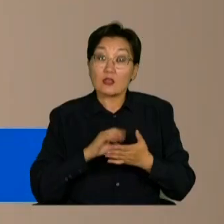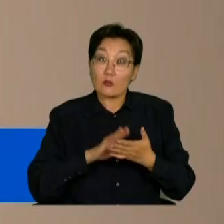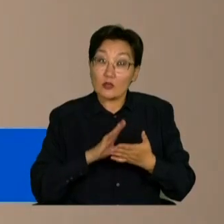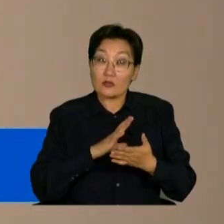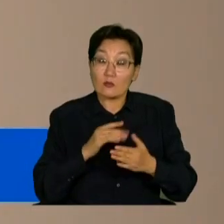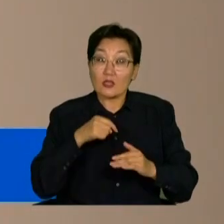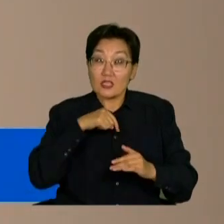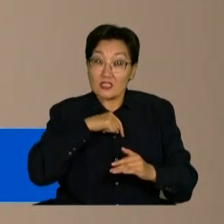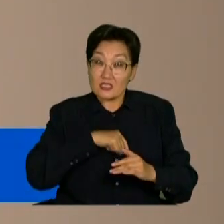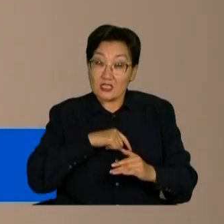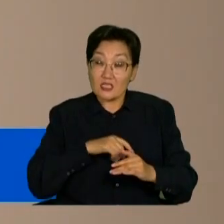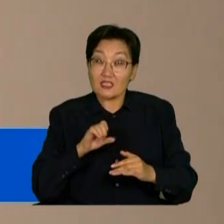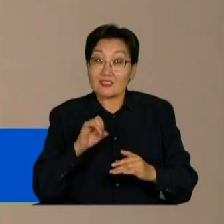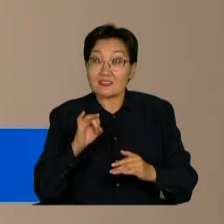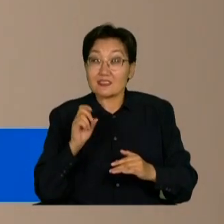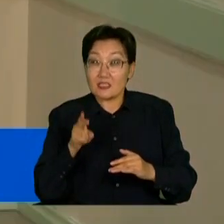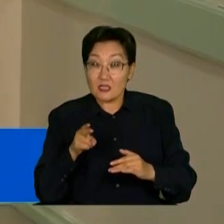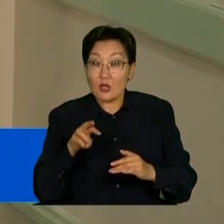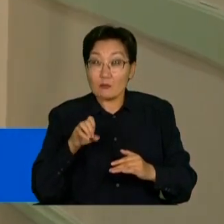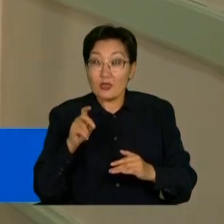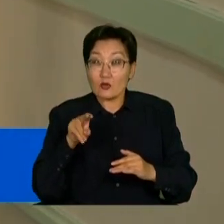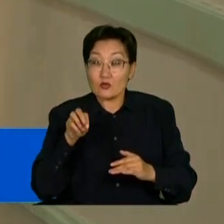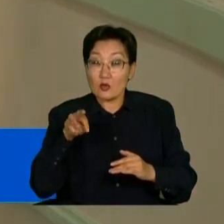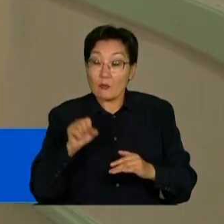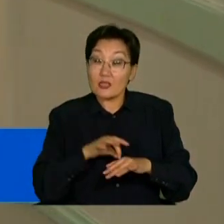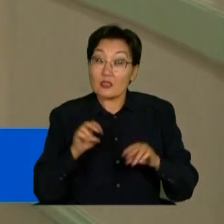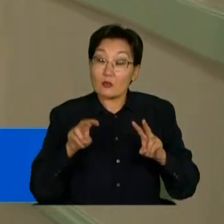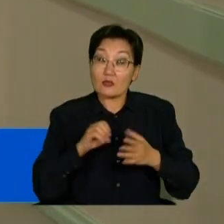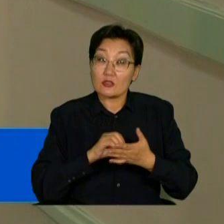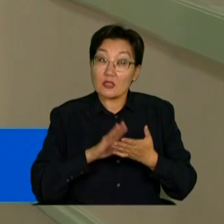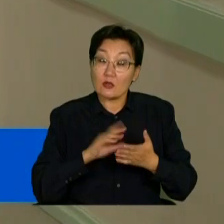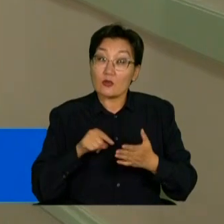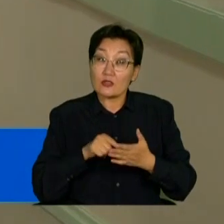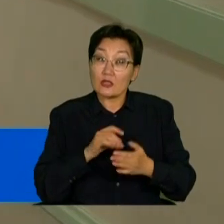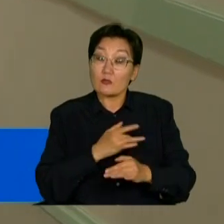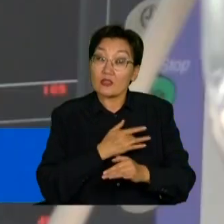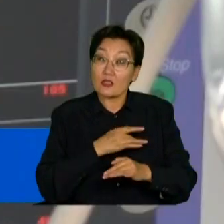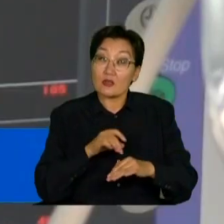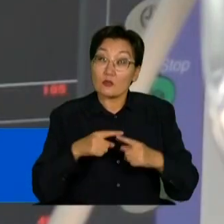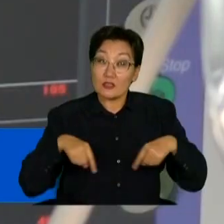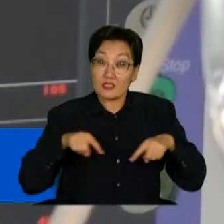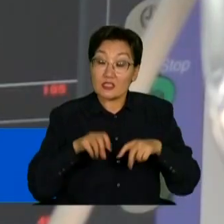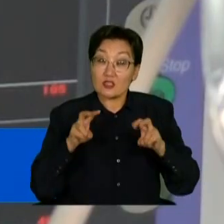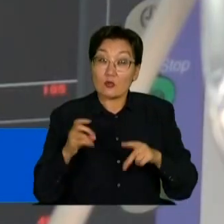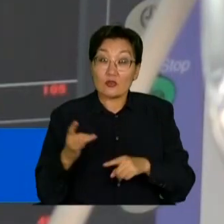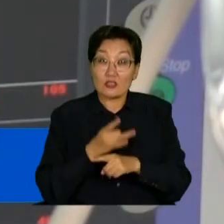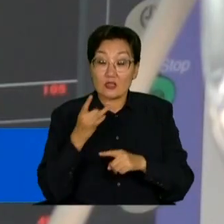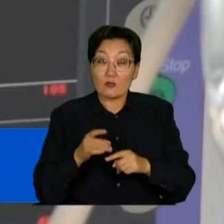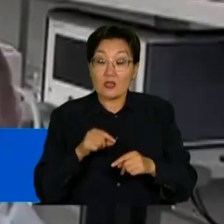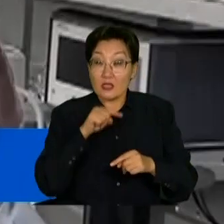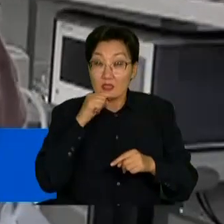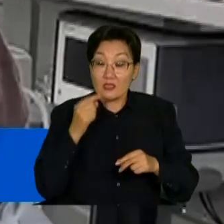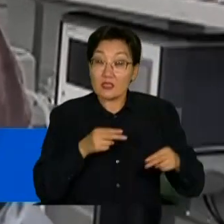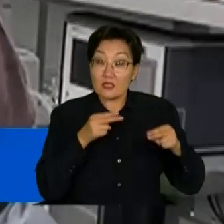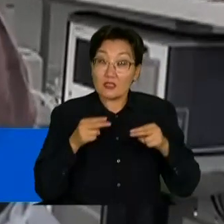қуыс ішілік қатерсіз ісігі, яғни миксома диагнозы қойылған. Оған қалалық кардиология орталығының мамандары алғаш рет Ресейден келген